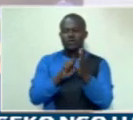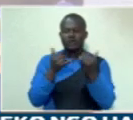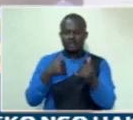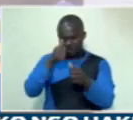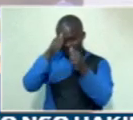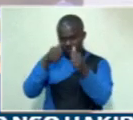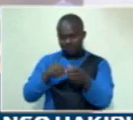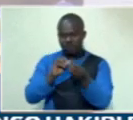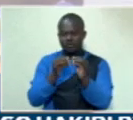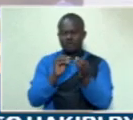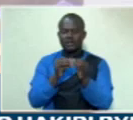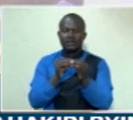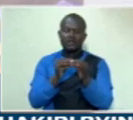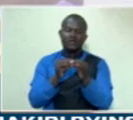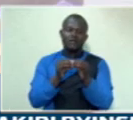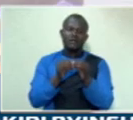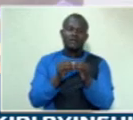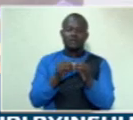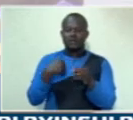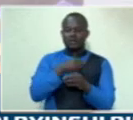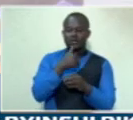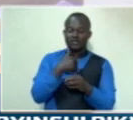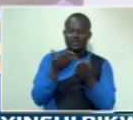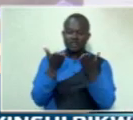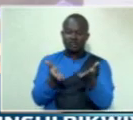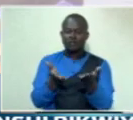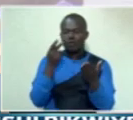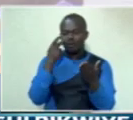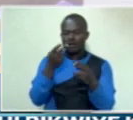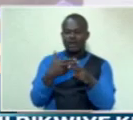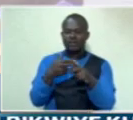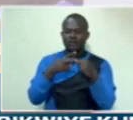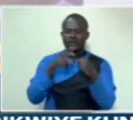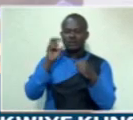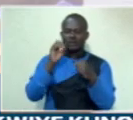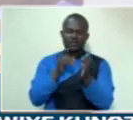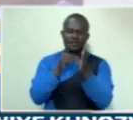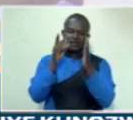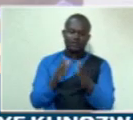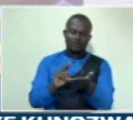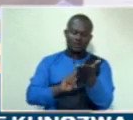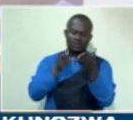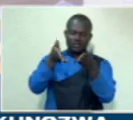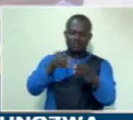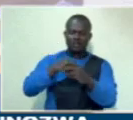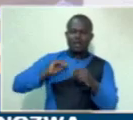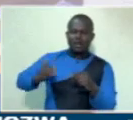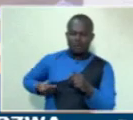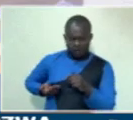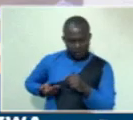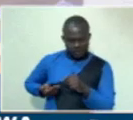mibare abaganga twari dufite hano usanga nka 70% y'abaganga twakoreshagamo hano bari igitsina